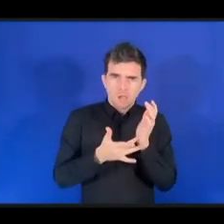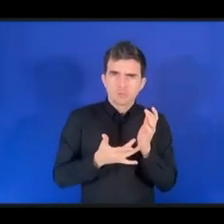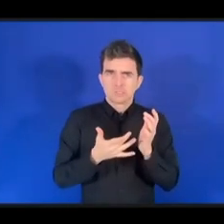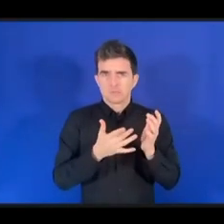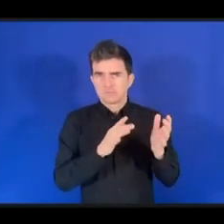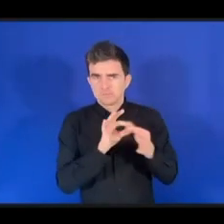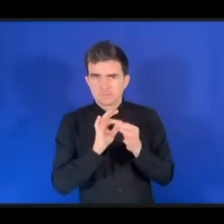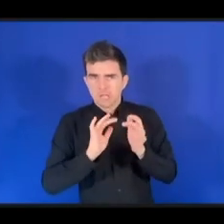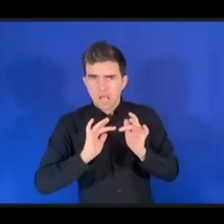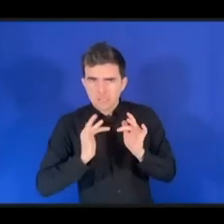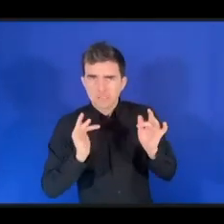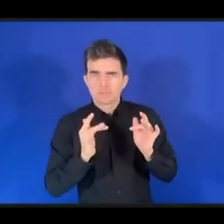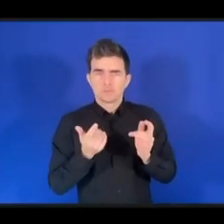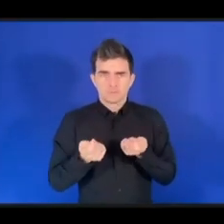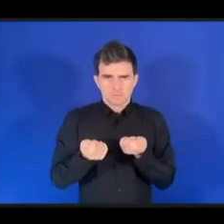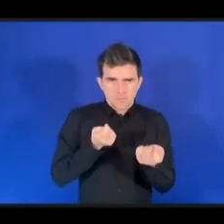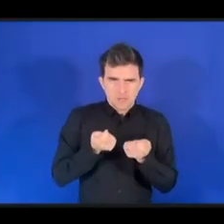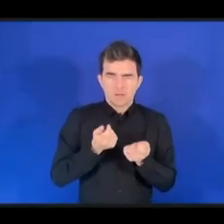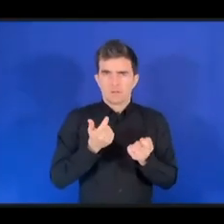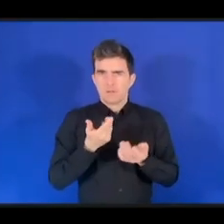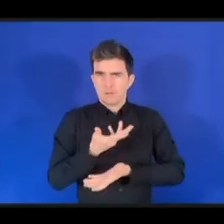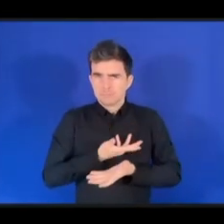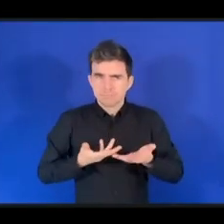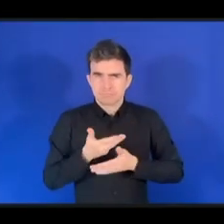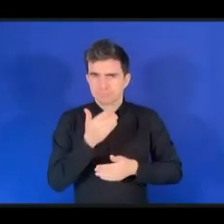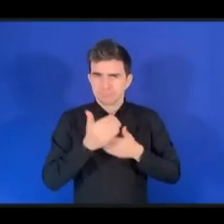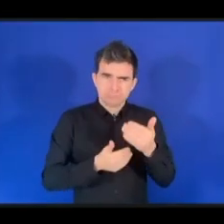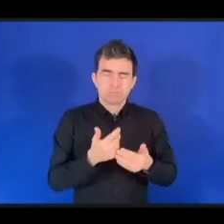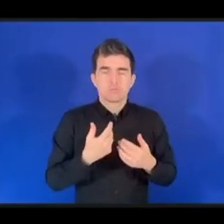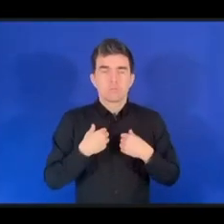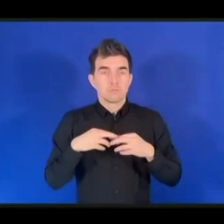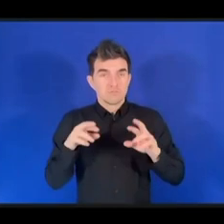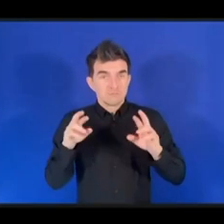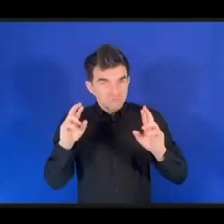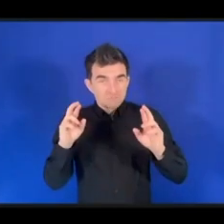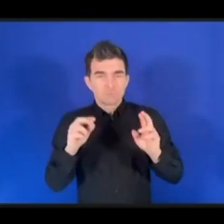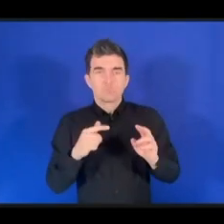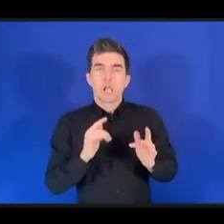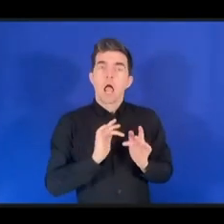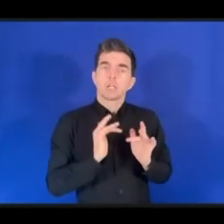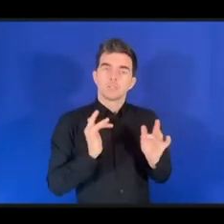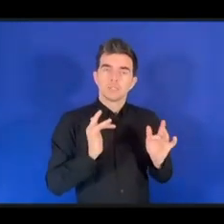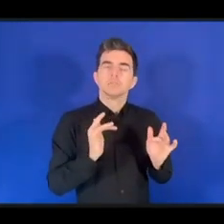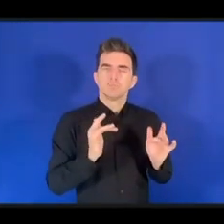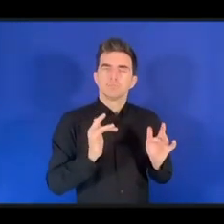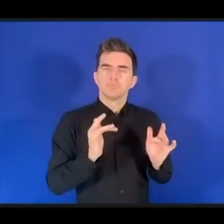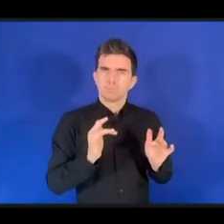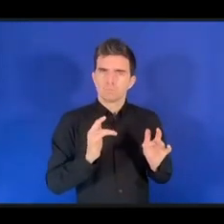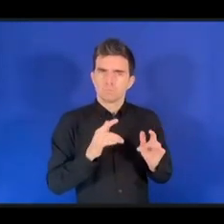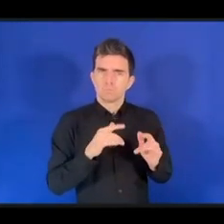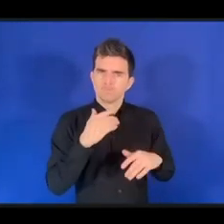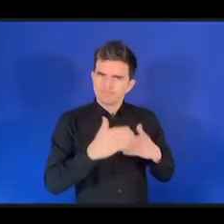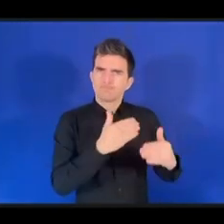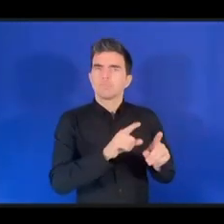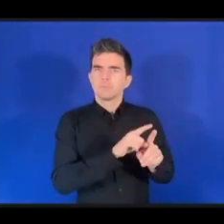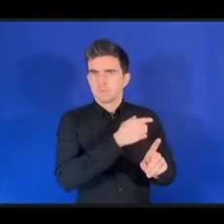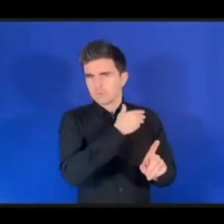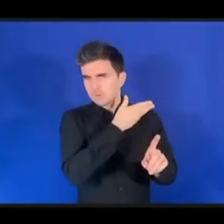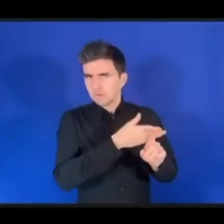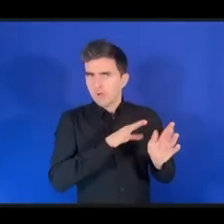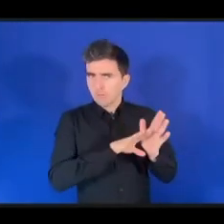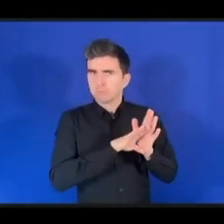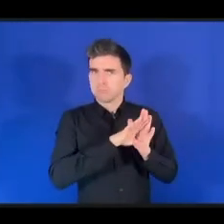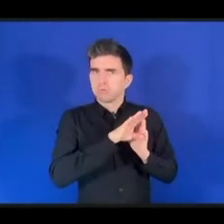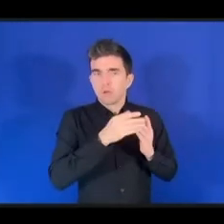بحوكمة ستنمو وتتطور الانترنت بشكل افضل وبشكل تسهم فيه